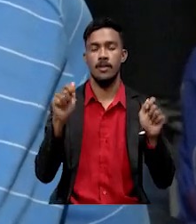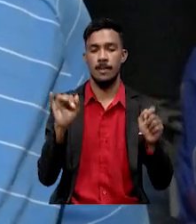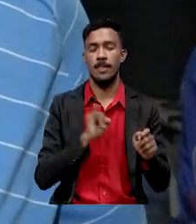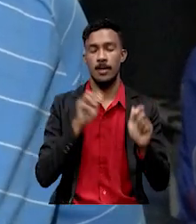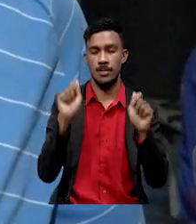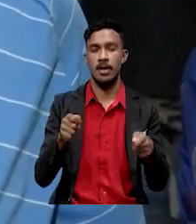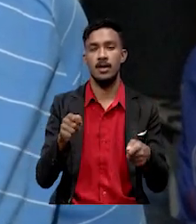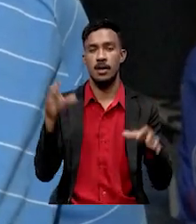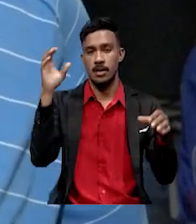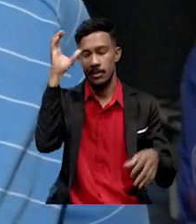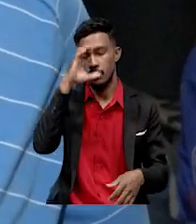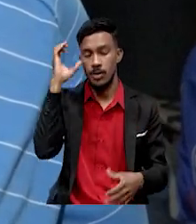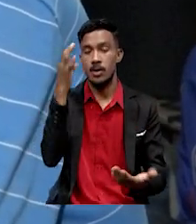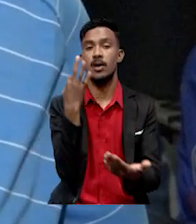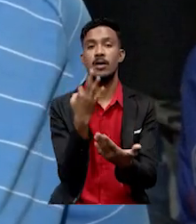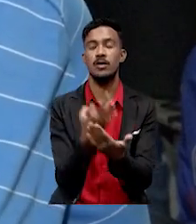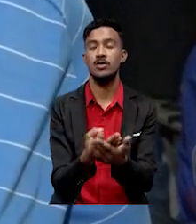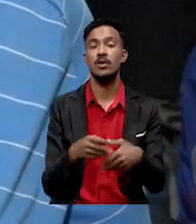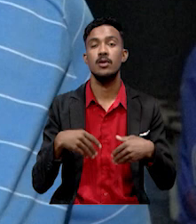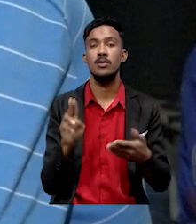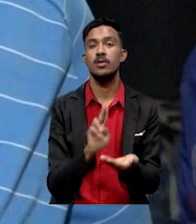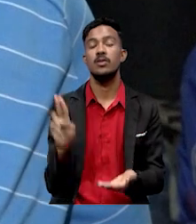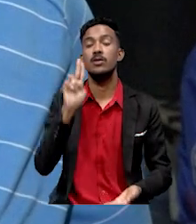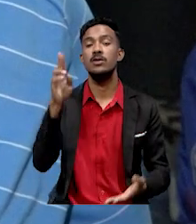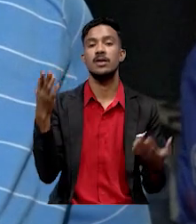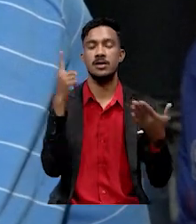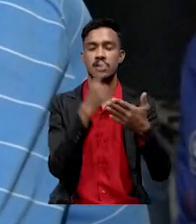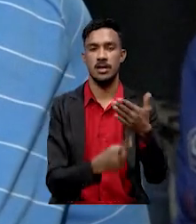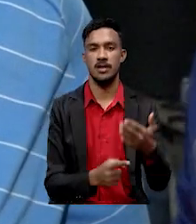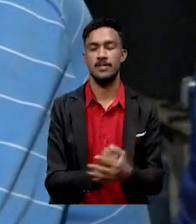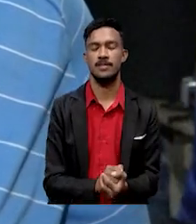buku osang ujas saya dah entang hau bele